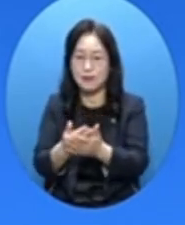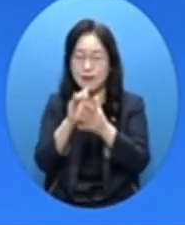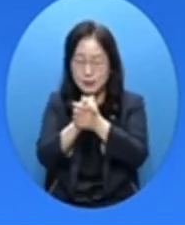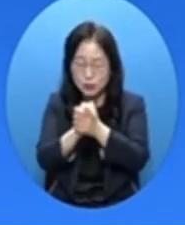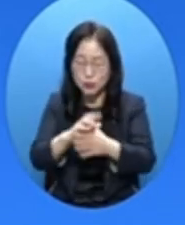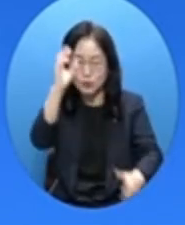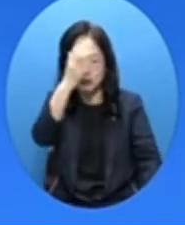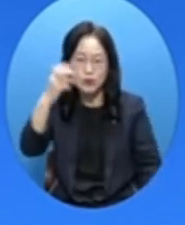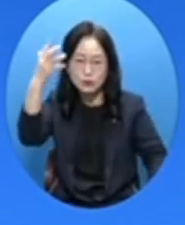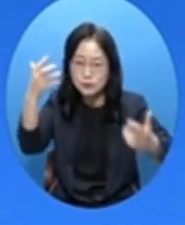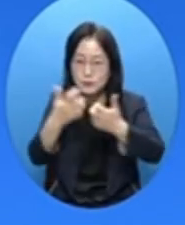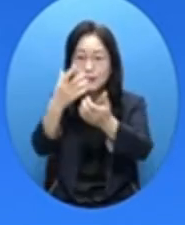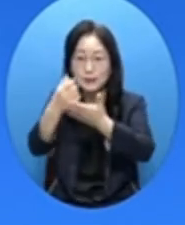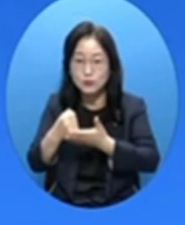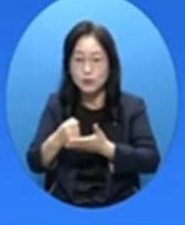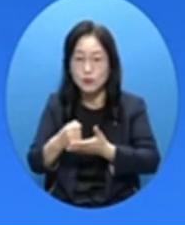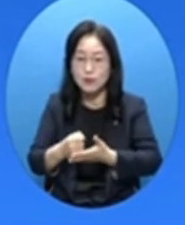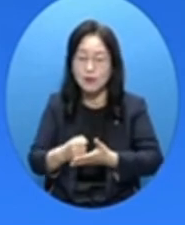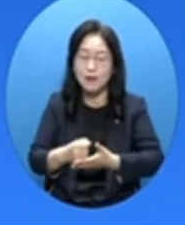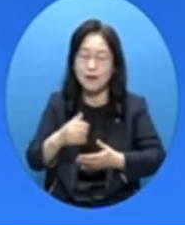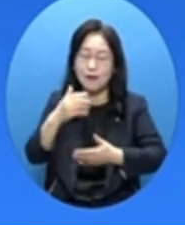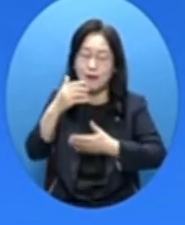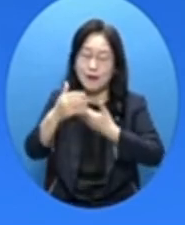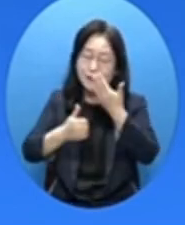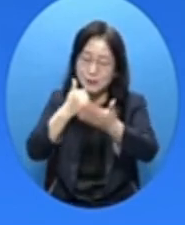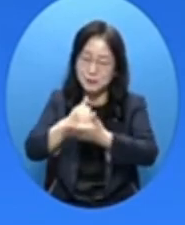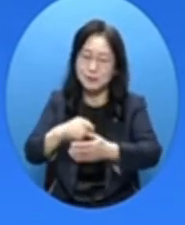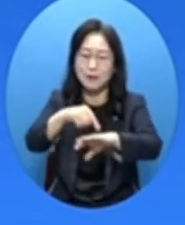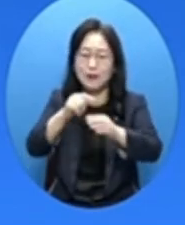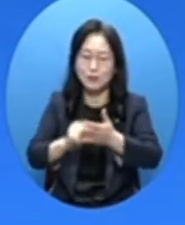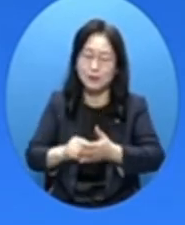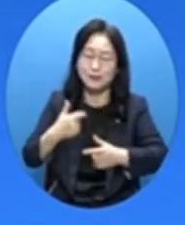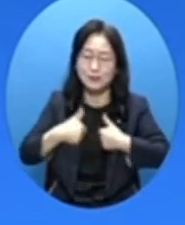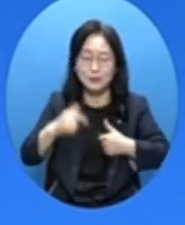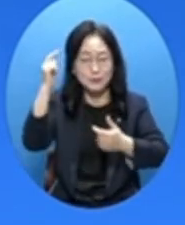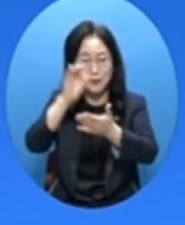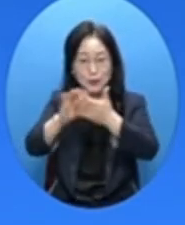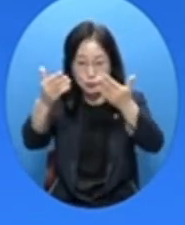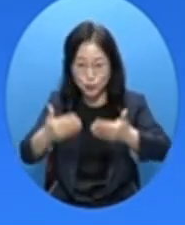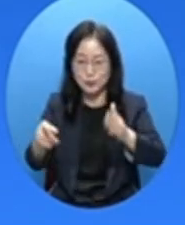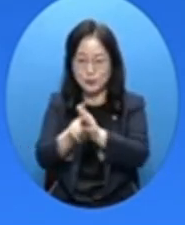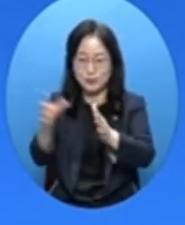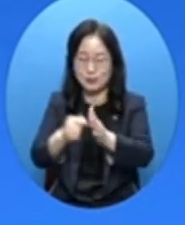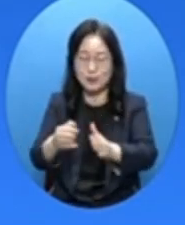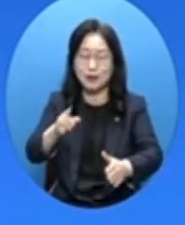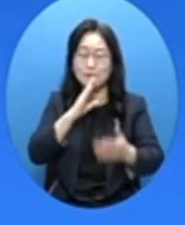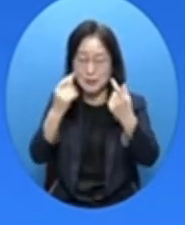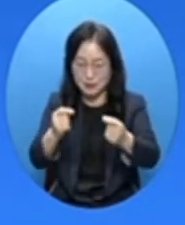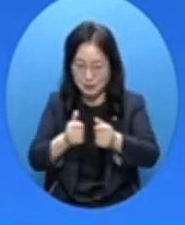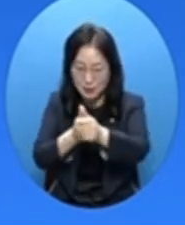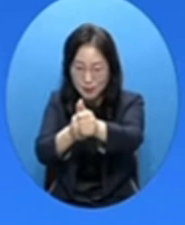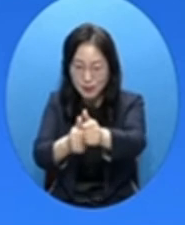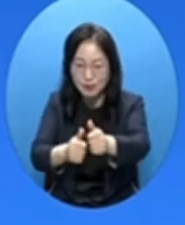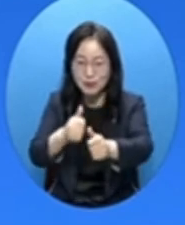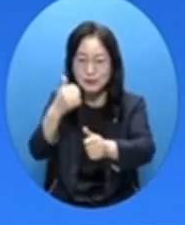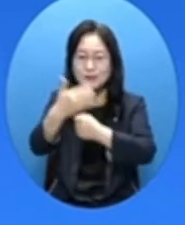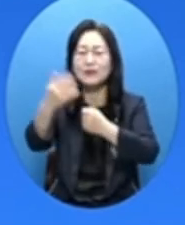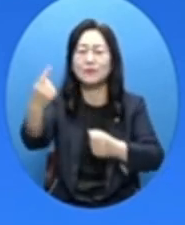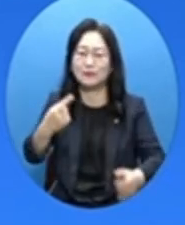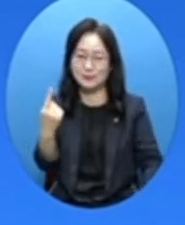기도와 성령으로 충만해서 주님의 기쁨과 평안을 주실 때 믿음으로써 나가면 하나님의 은혜가 임하게 되는